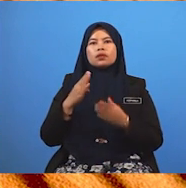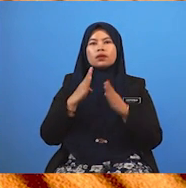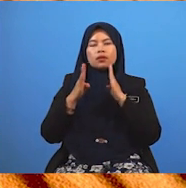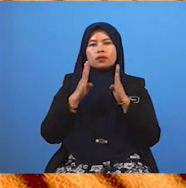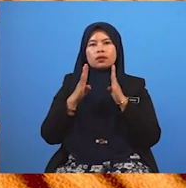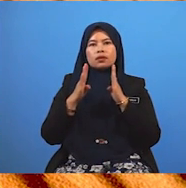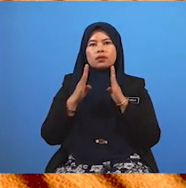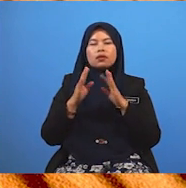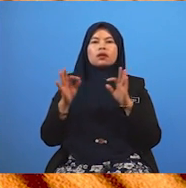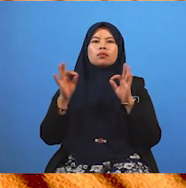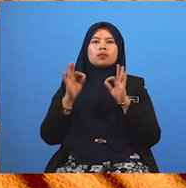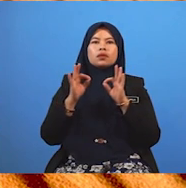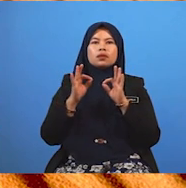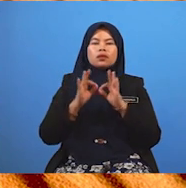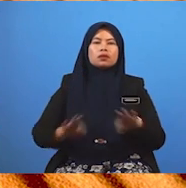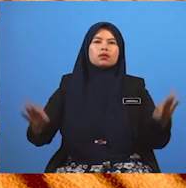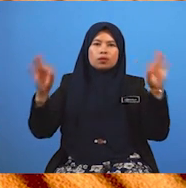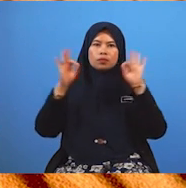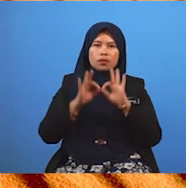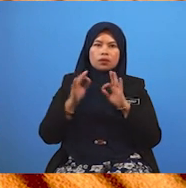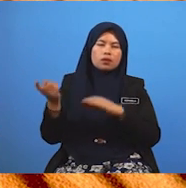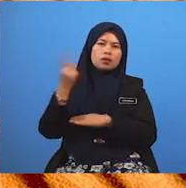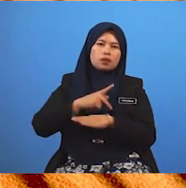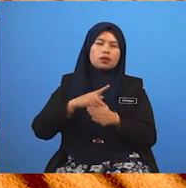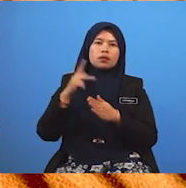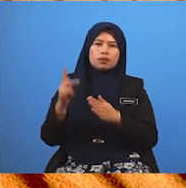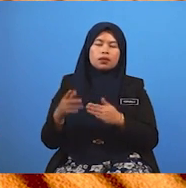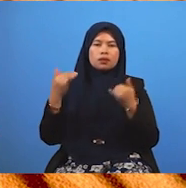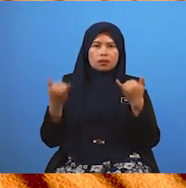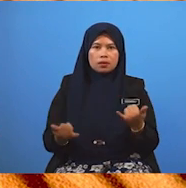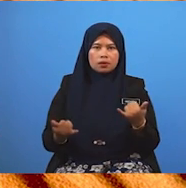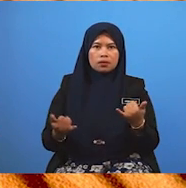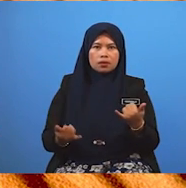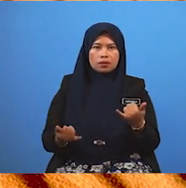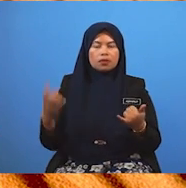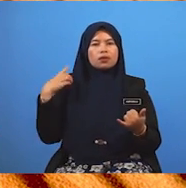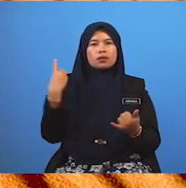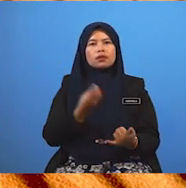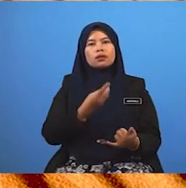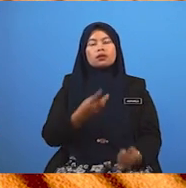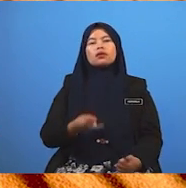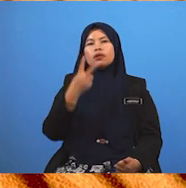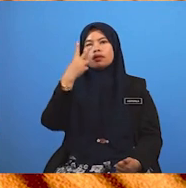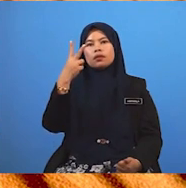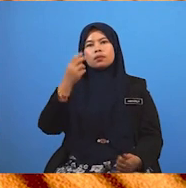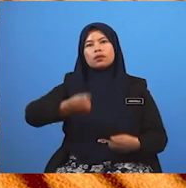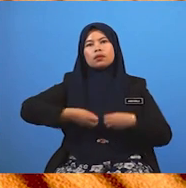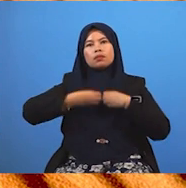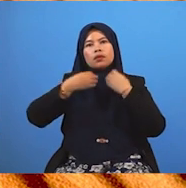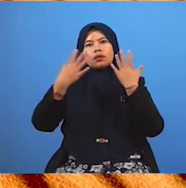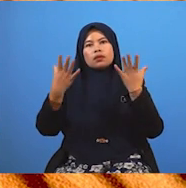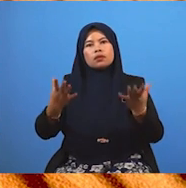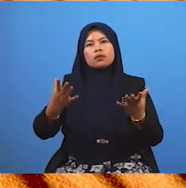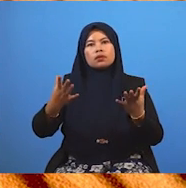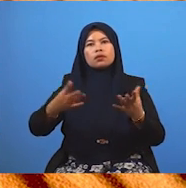kiamat. Sekarang, mari kita lihat pula bagaimana dahsyatnya proses berlakunya